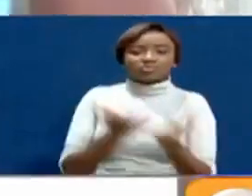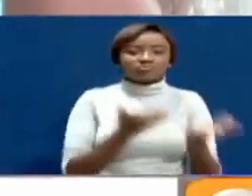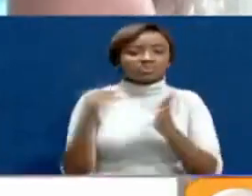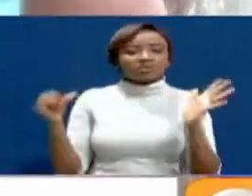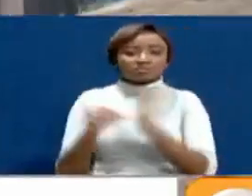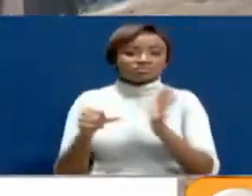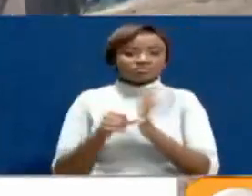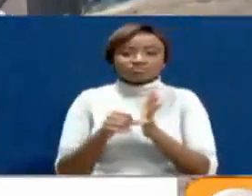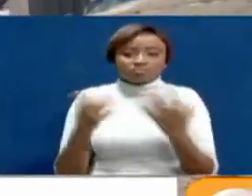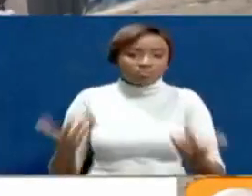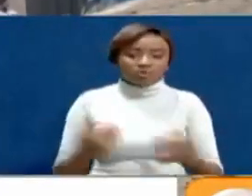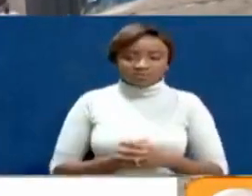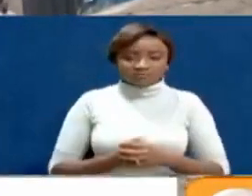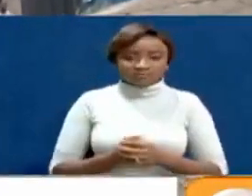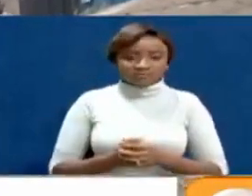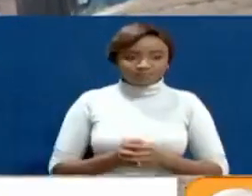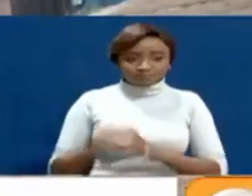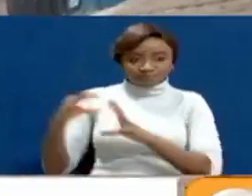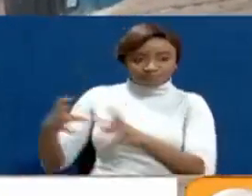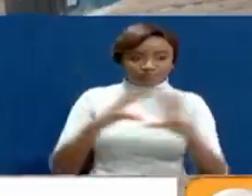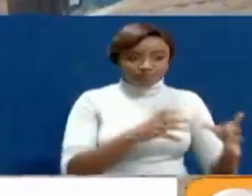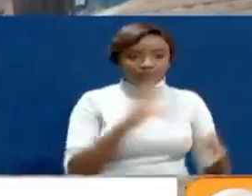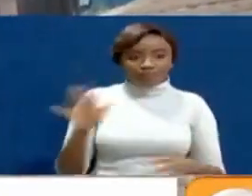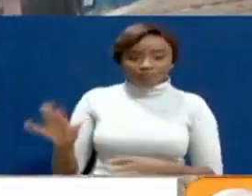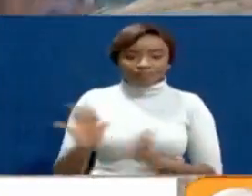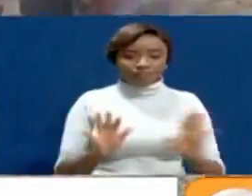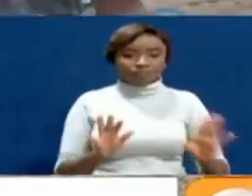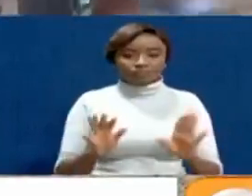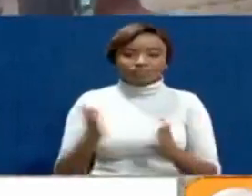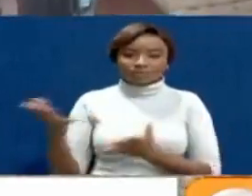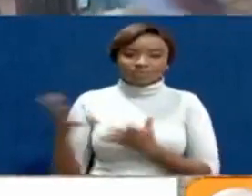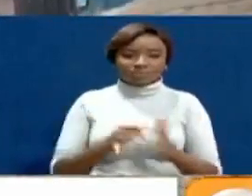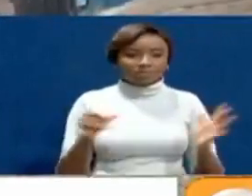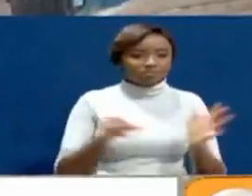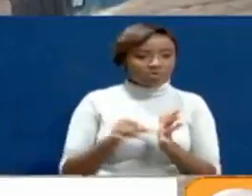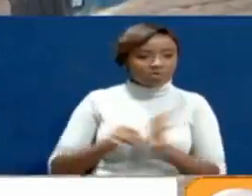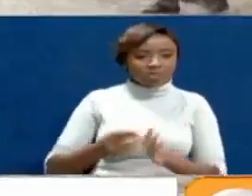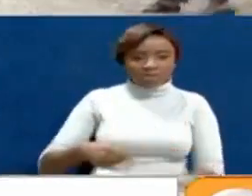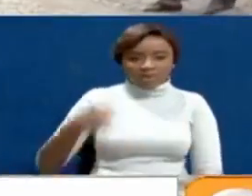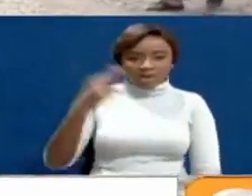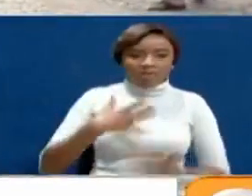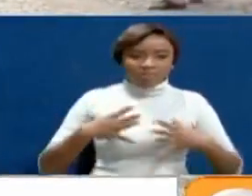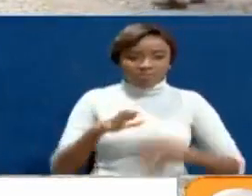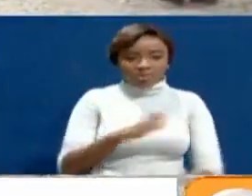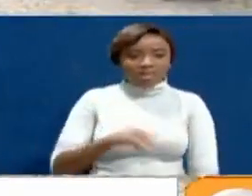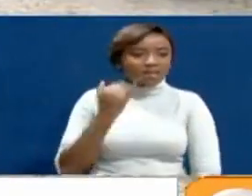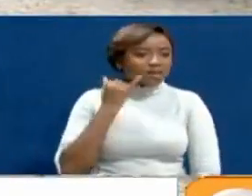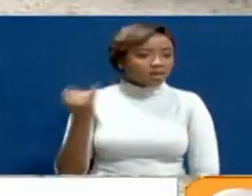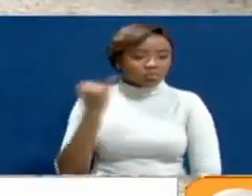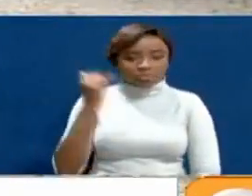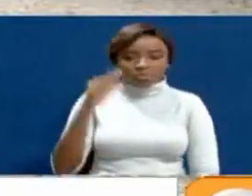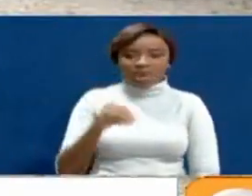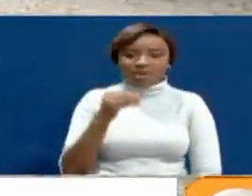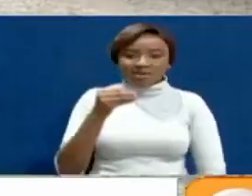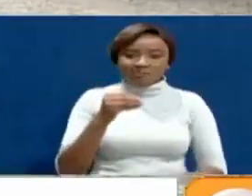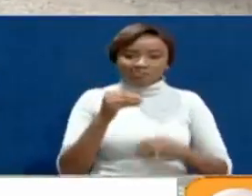Watu wa huko uchokozi. Makundi haya mawili yanajulikana kuwahangaisha wakazi wa mji wa Nakuru kwa kuwalagai wakazi